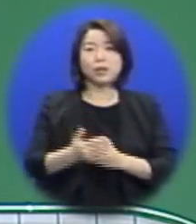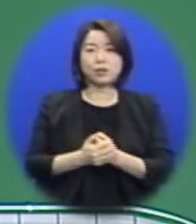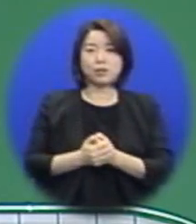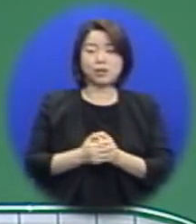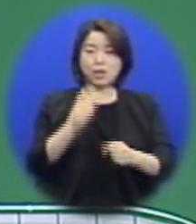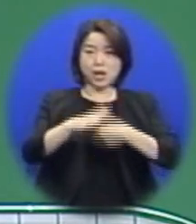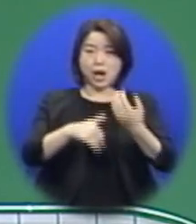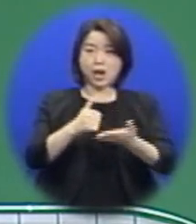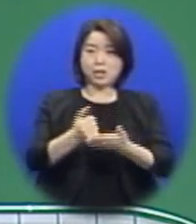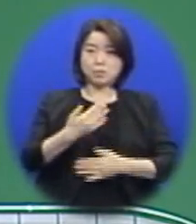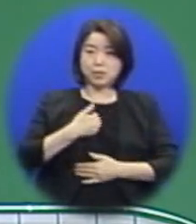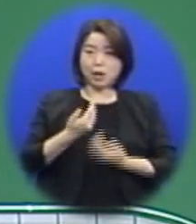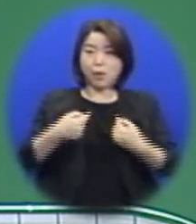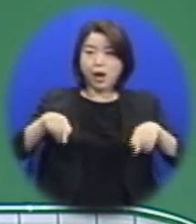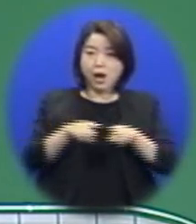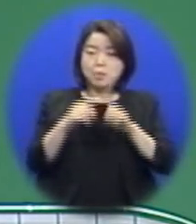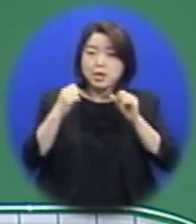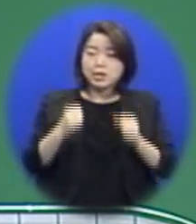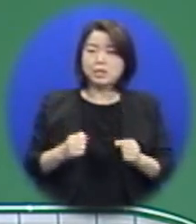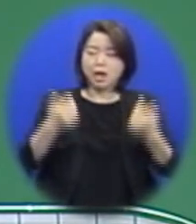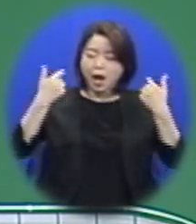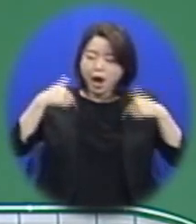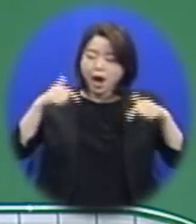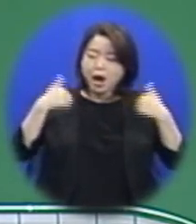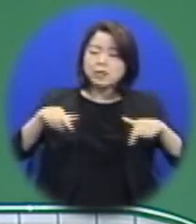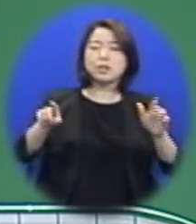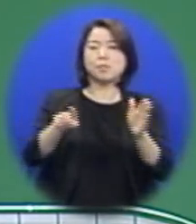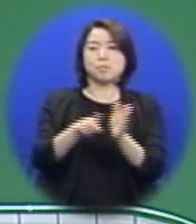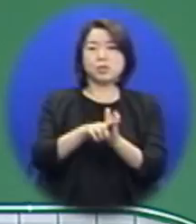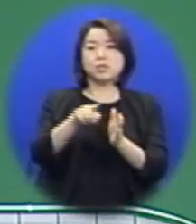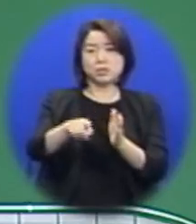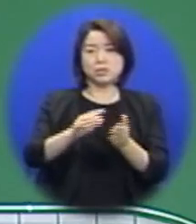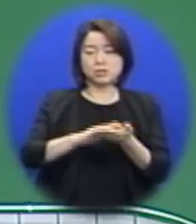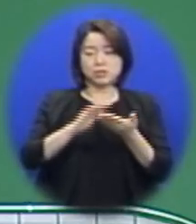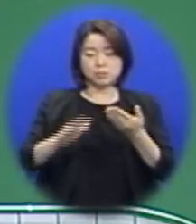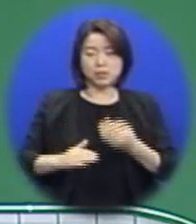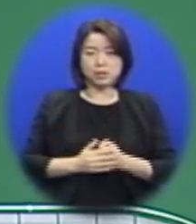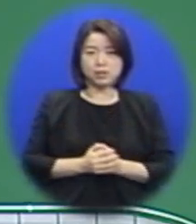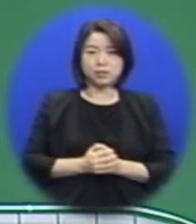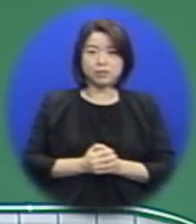나와 함께 계시는 것이 항상 믿어지는